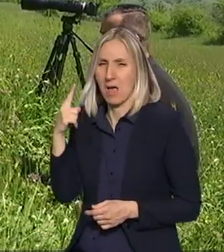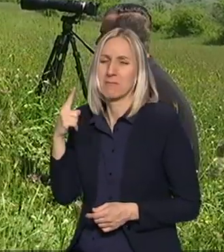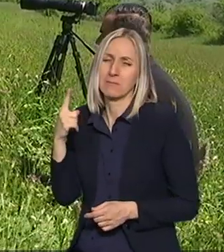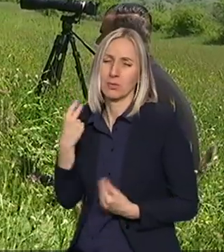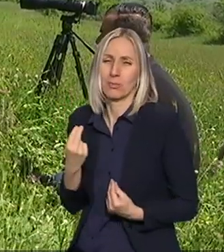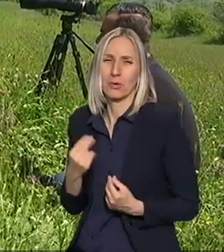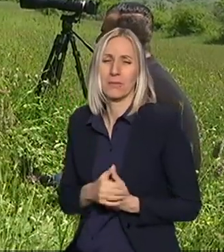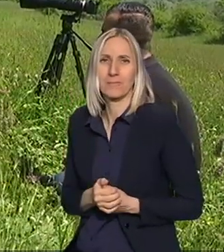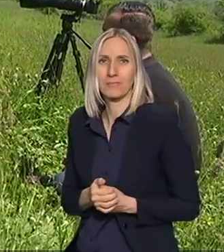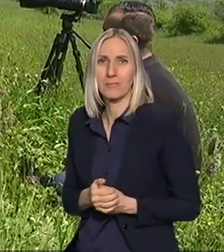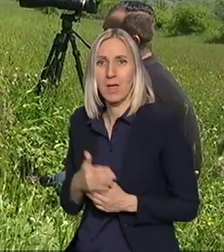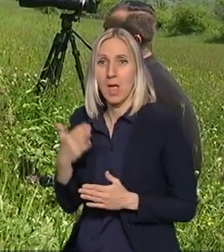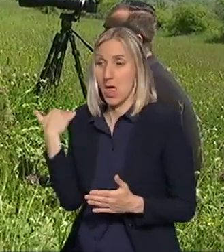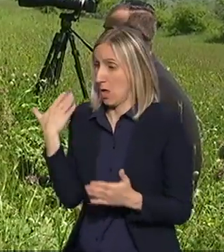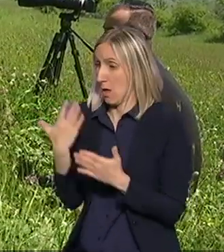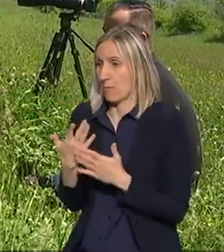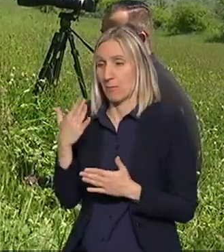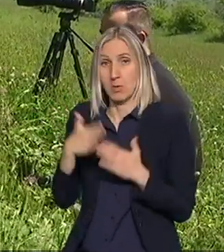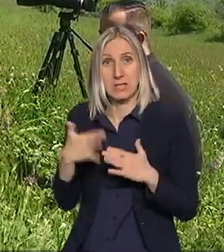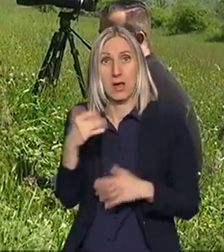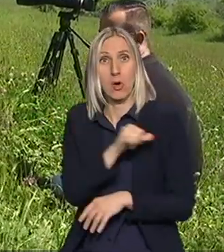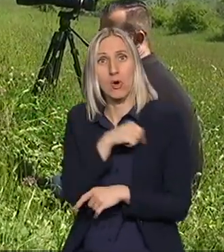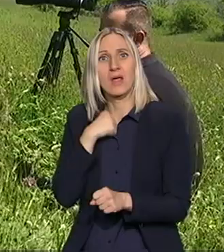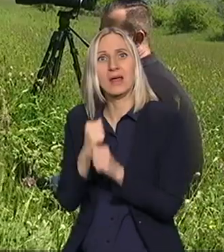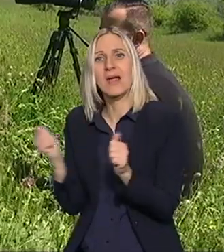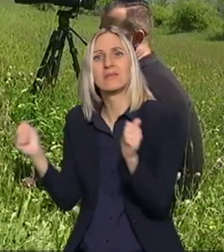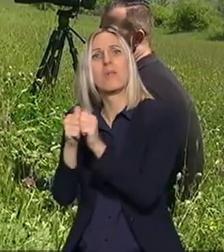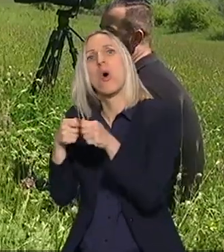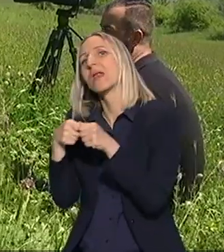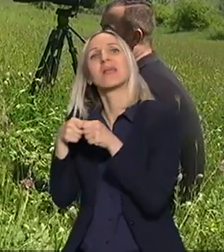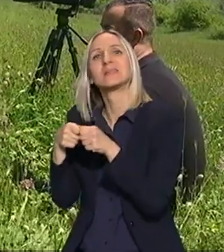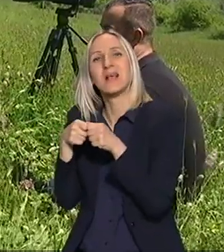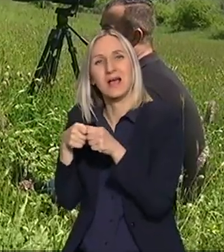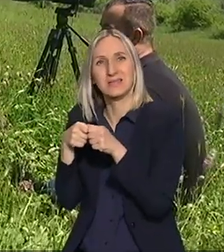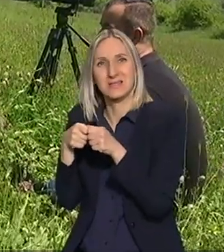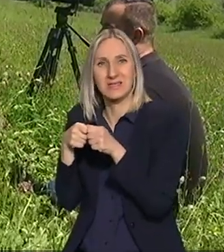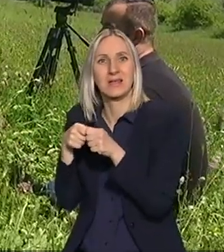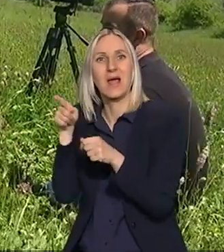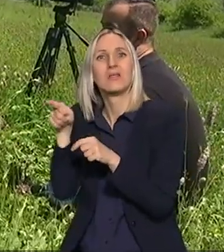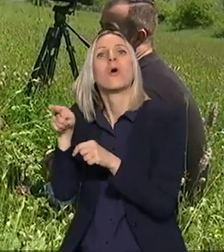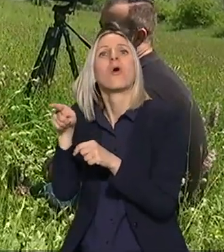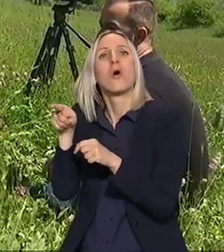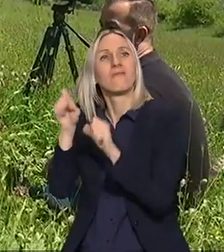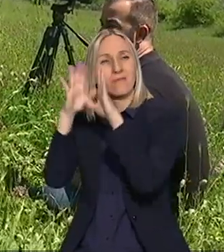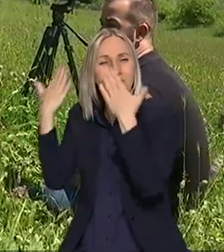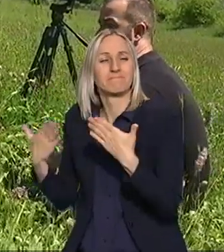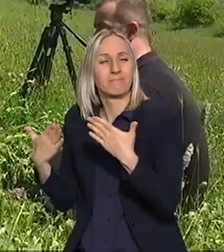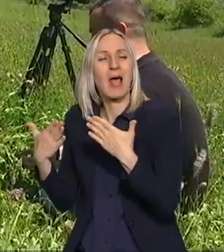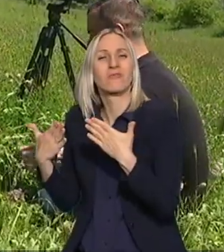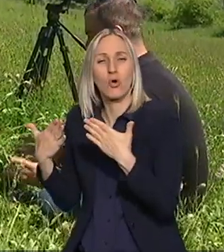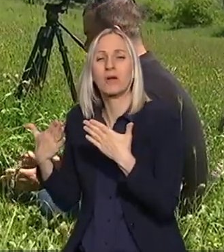Po zadnjih nekoliko godina već radim i sa organizacijom IOM na VOKA platformi. Znači, predajem albanski jezik